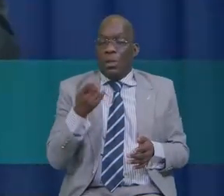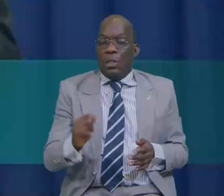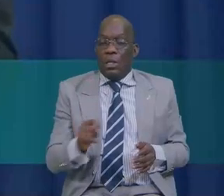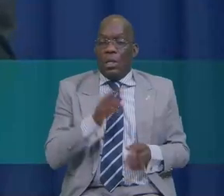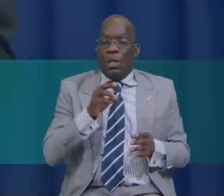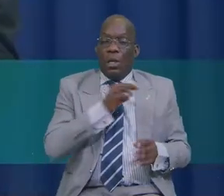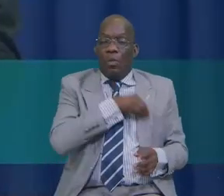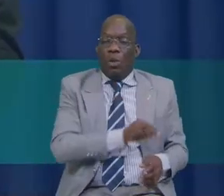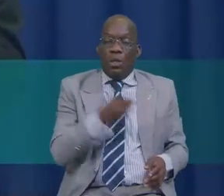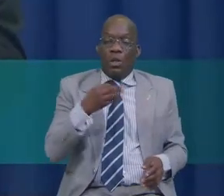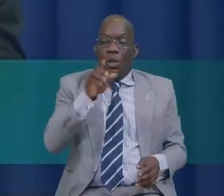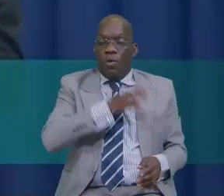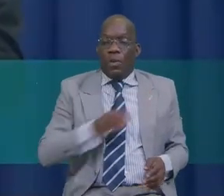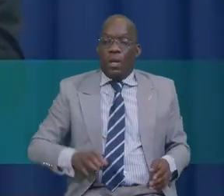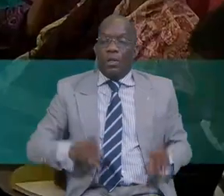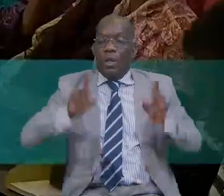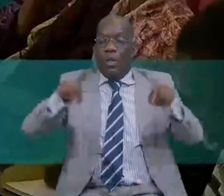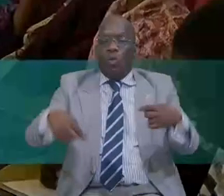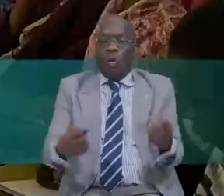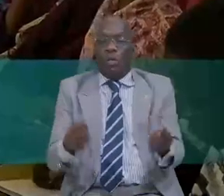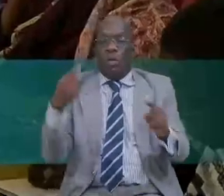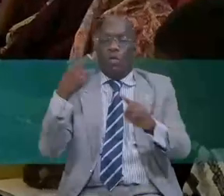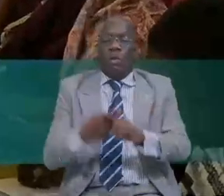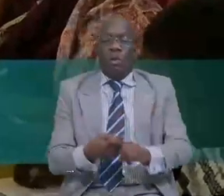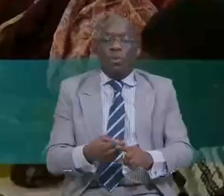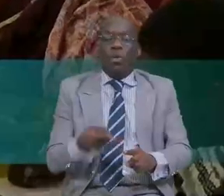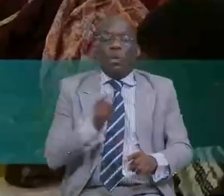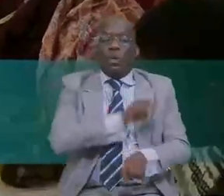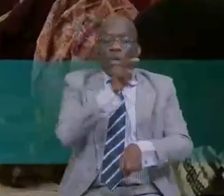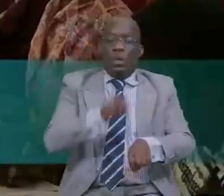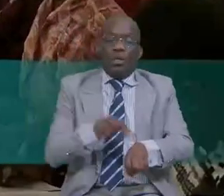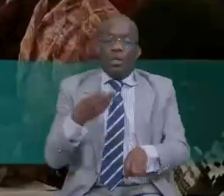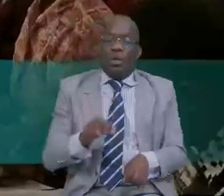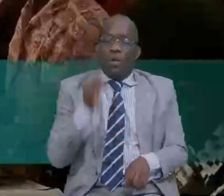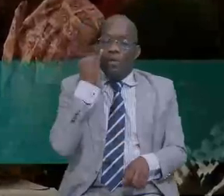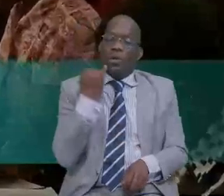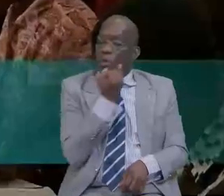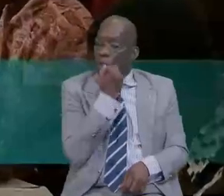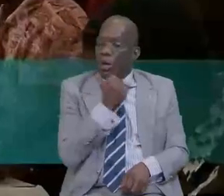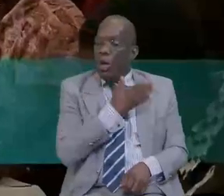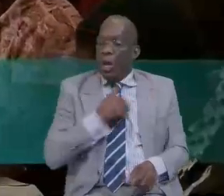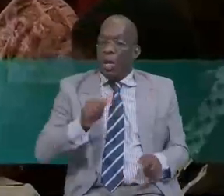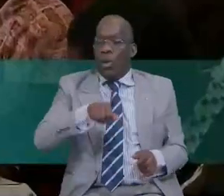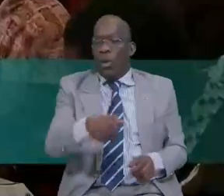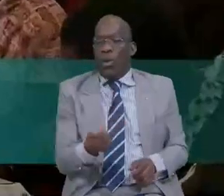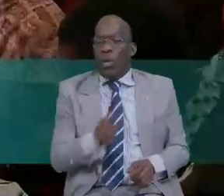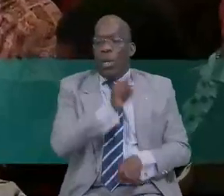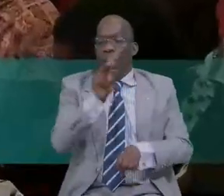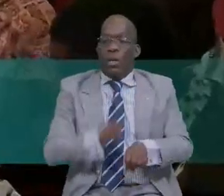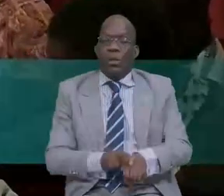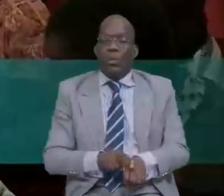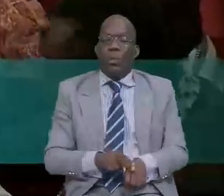transnational de guérison et d'aide aux malades. Ça dit, c'est aller de la nation d'Israël vers d'autres